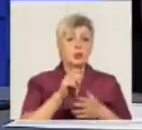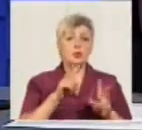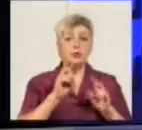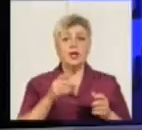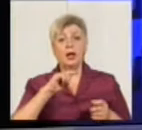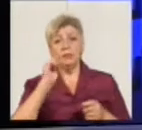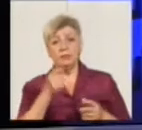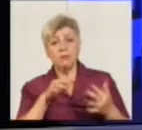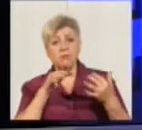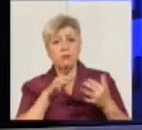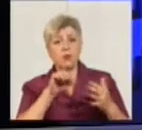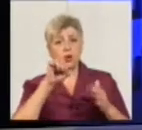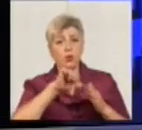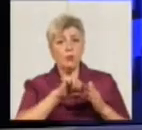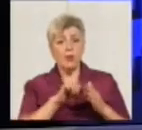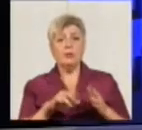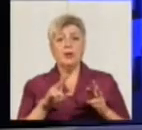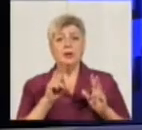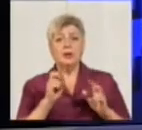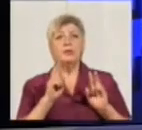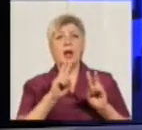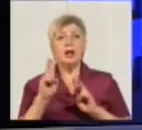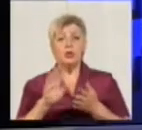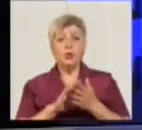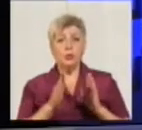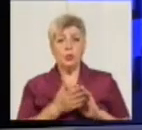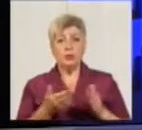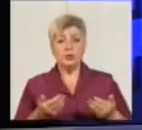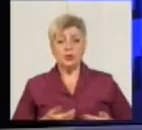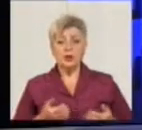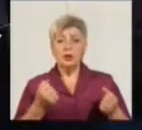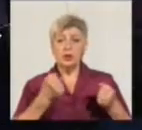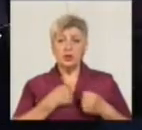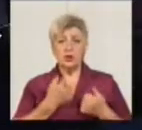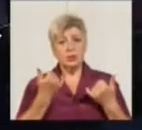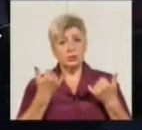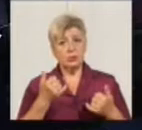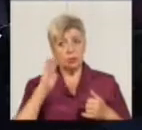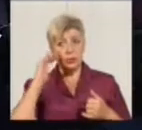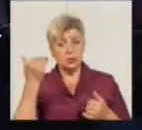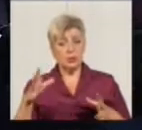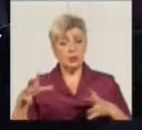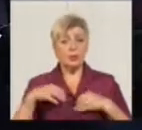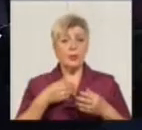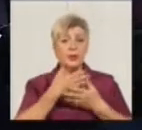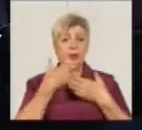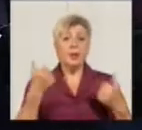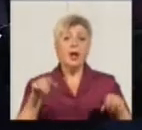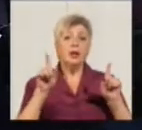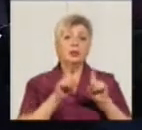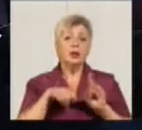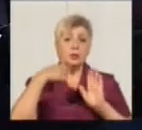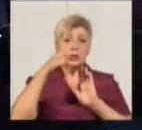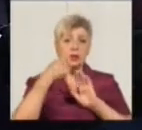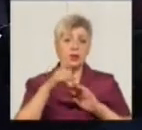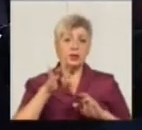жив. І потім вже сказати про те, що, на жаль, сьогодні його з нами нема. Також знятий ролик є